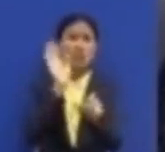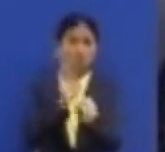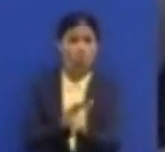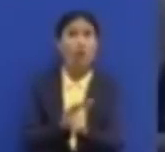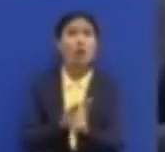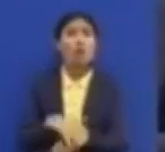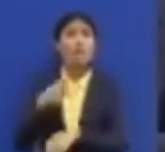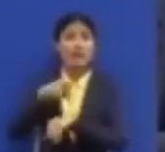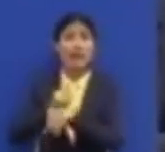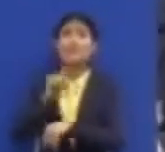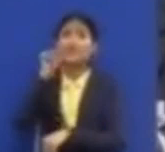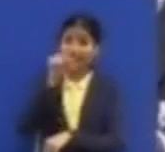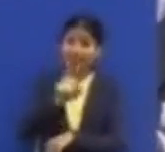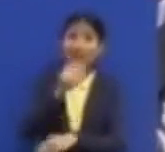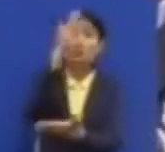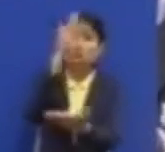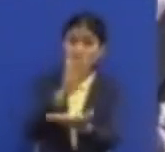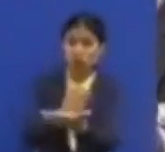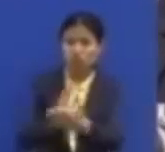ากว่า